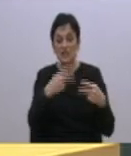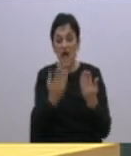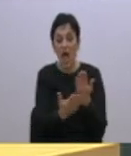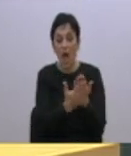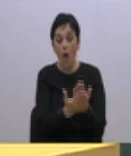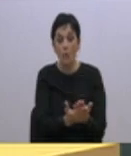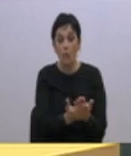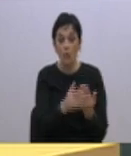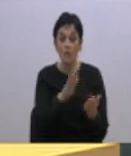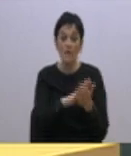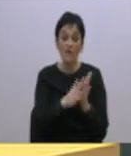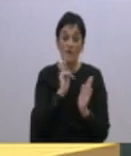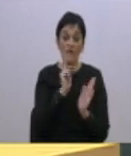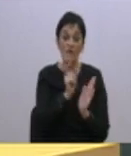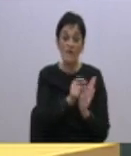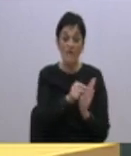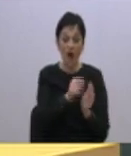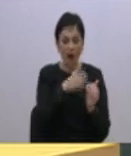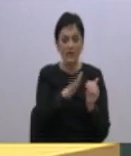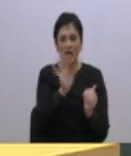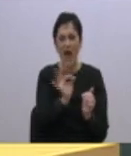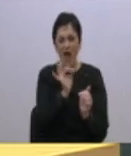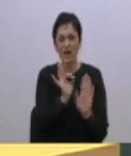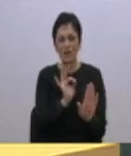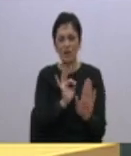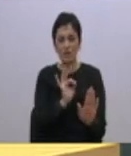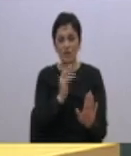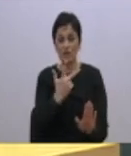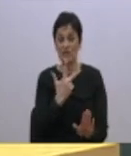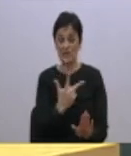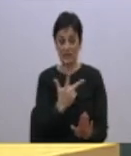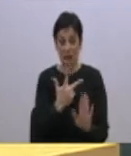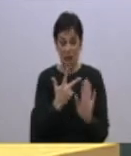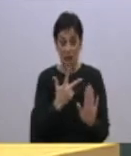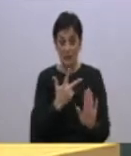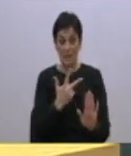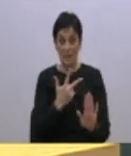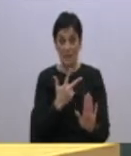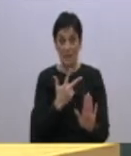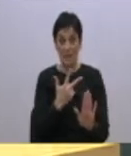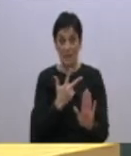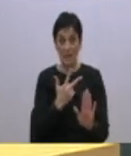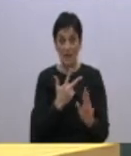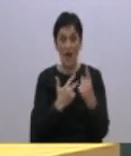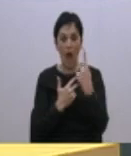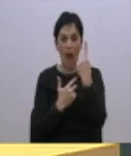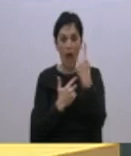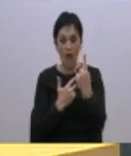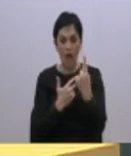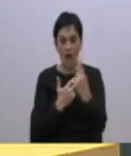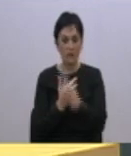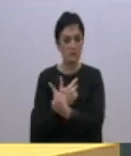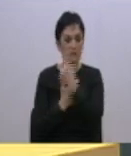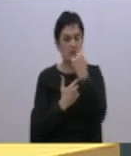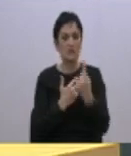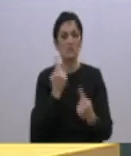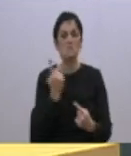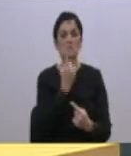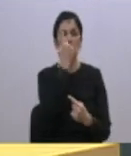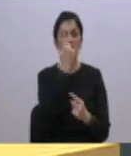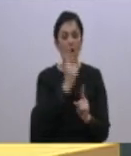ვინმეს ვადა გაუვა, არა უშავს იყოს სამი ვიცე-პრეზიდენტი და ერთი გახდეს პირველი